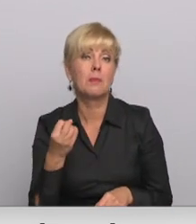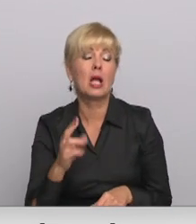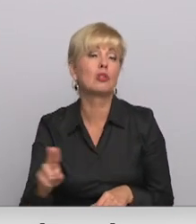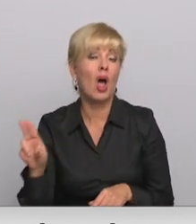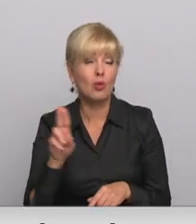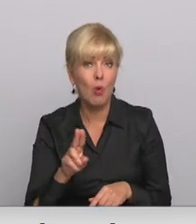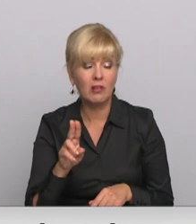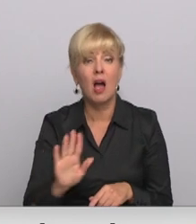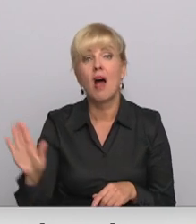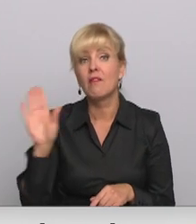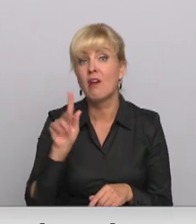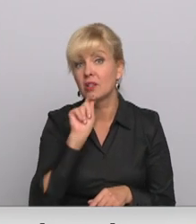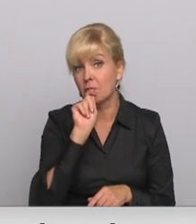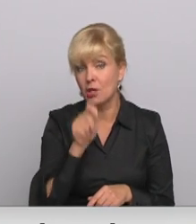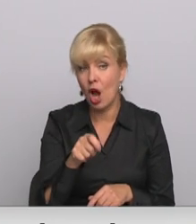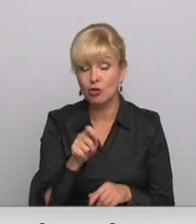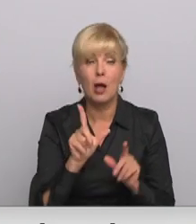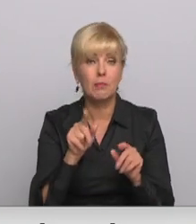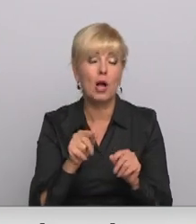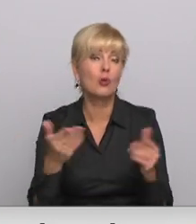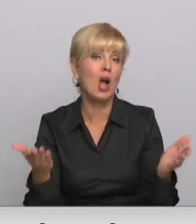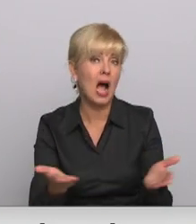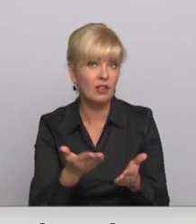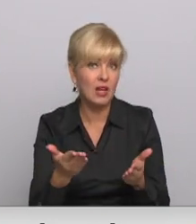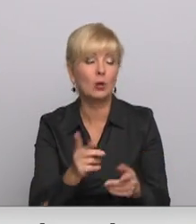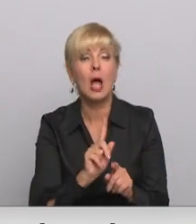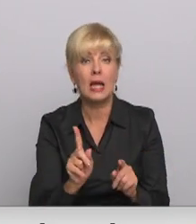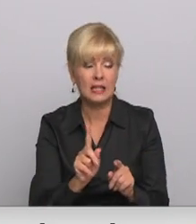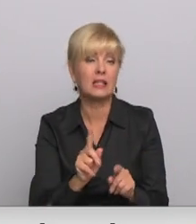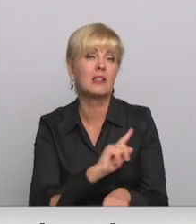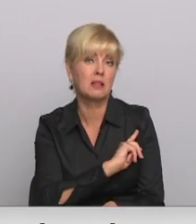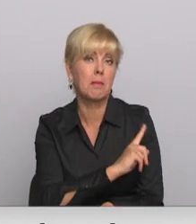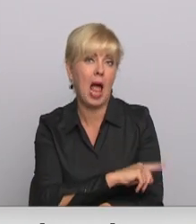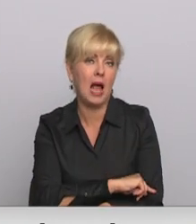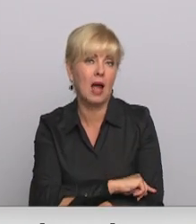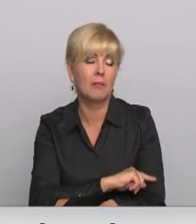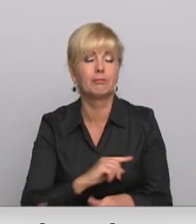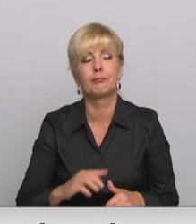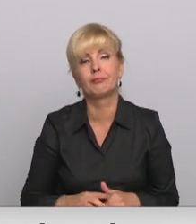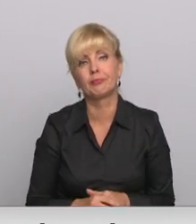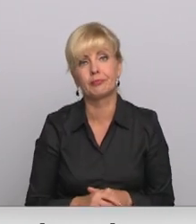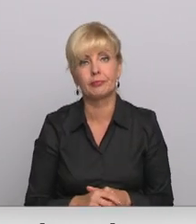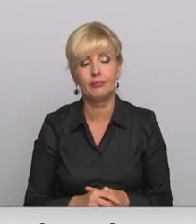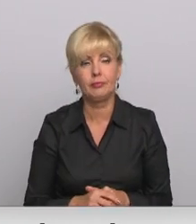novembrim, bet valsts piešķirtie braukšanas atvieglojumi joprojām ir spēkā. Sandra Leitāne, Andris Pāns, RTV.